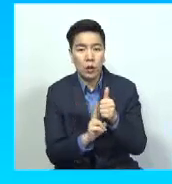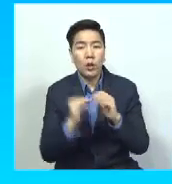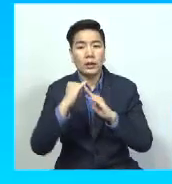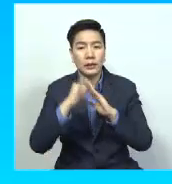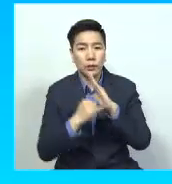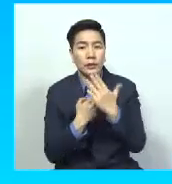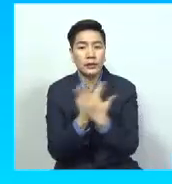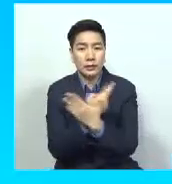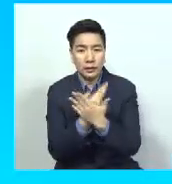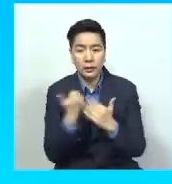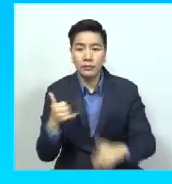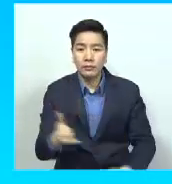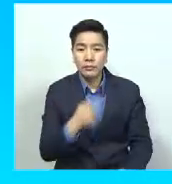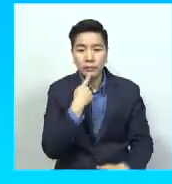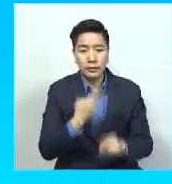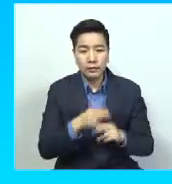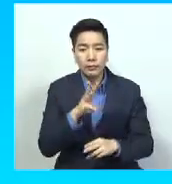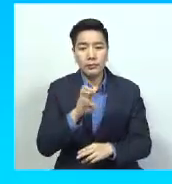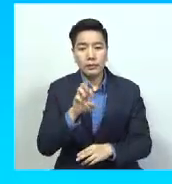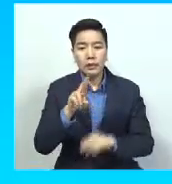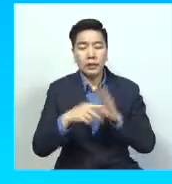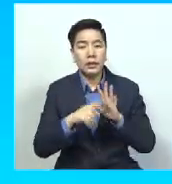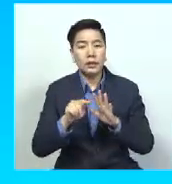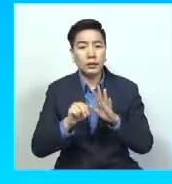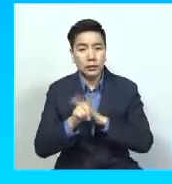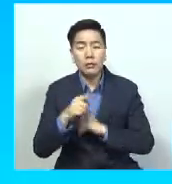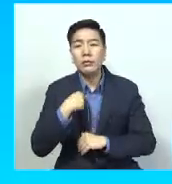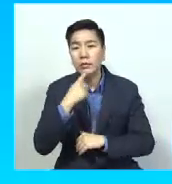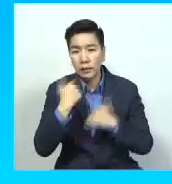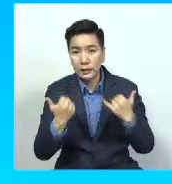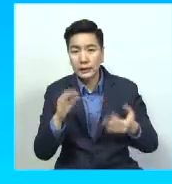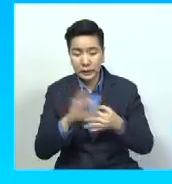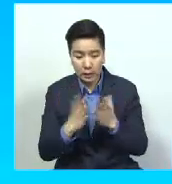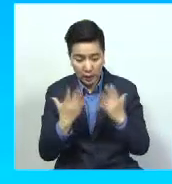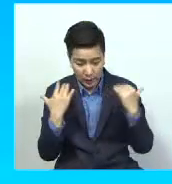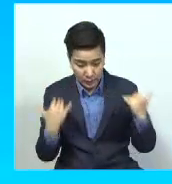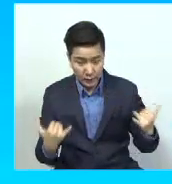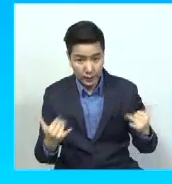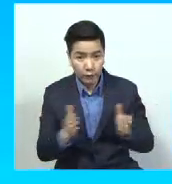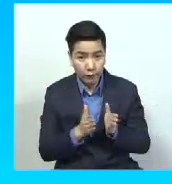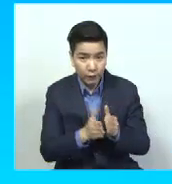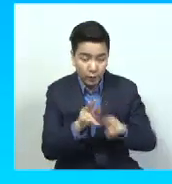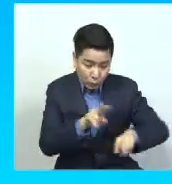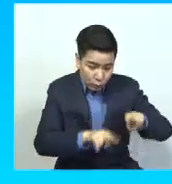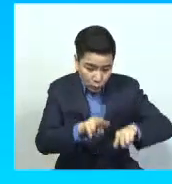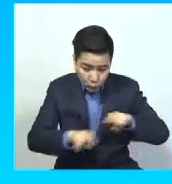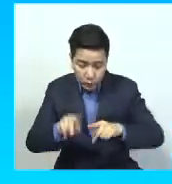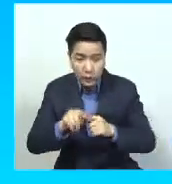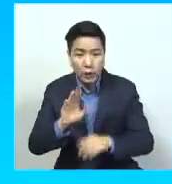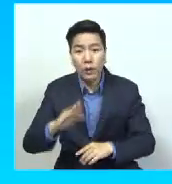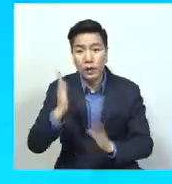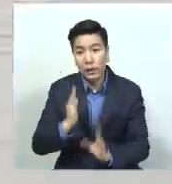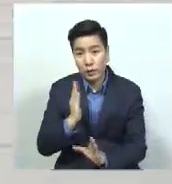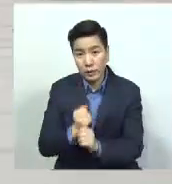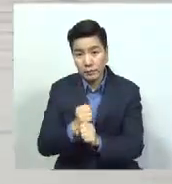องผู้ว่าราชการจังหวัดราชบุรีนะคะนายวีรัตน์ประเสริฐโสยืนยันว่าหลังจากที่ฝ่ายสำรวจจากทางเ